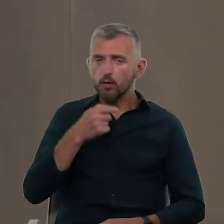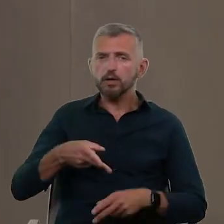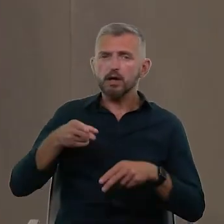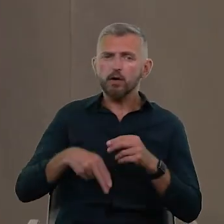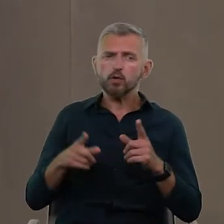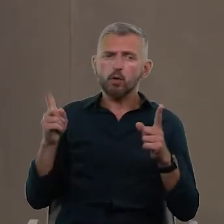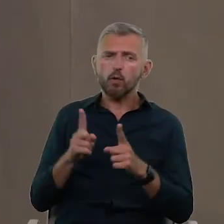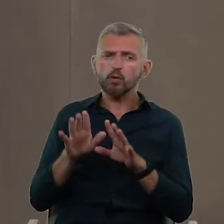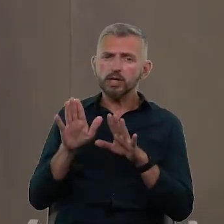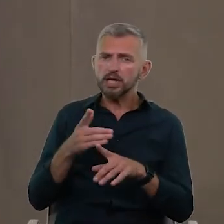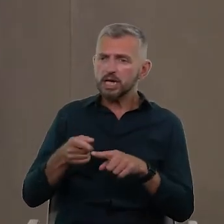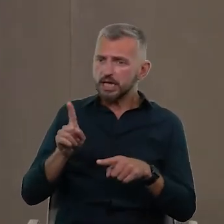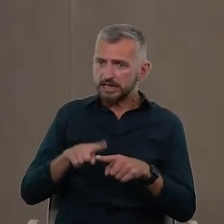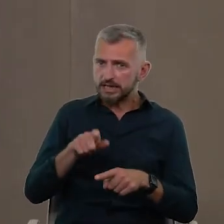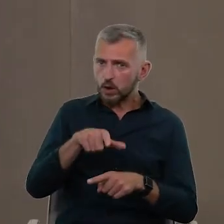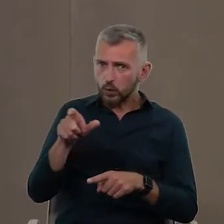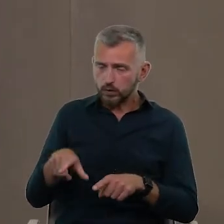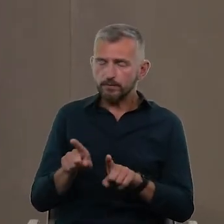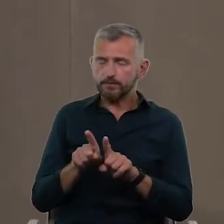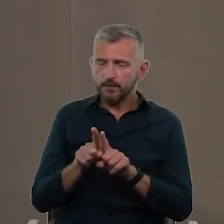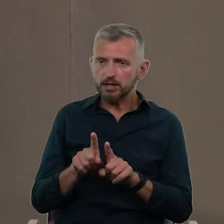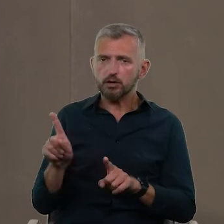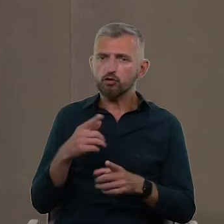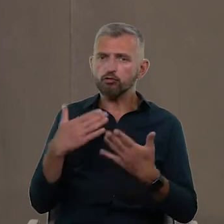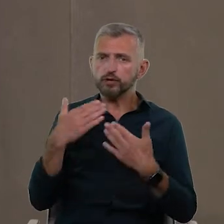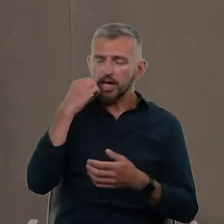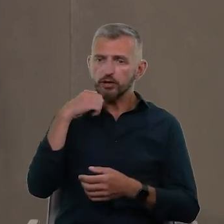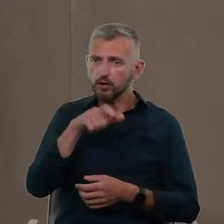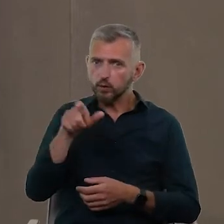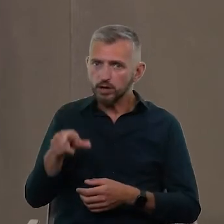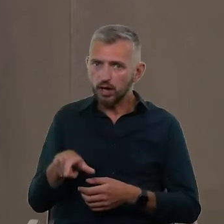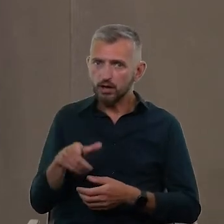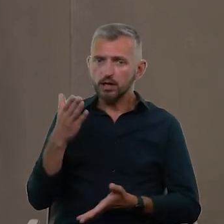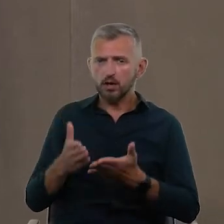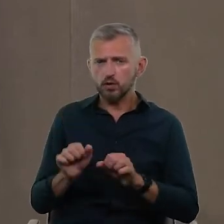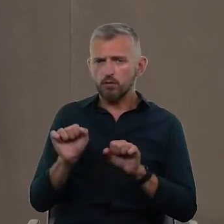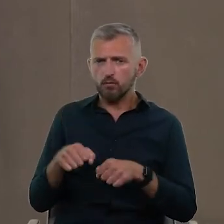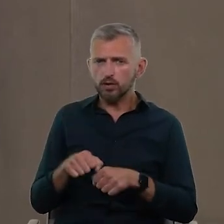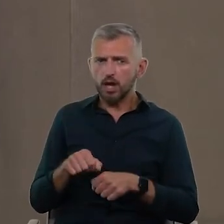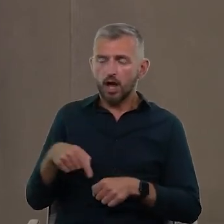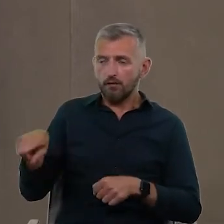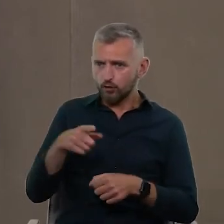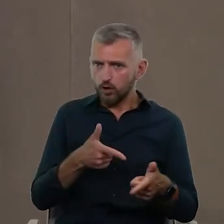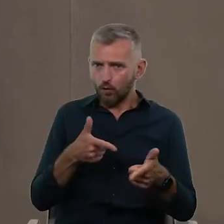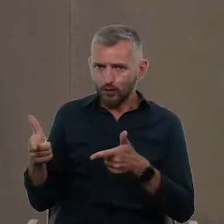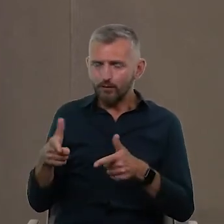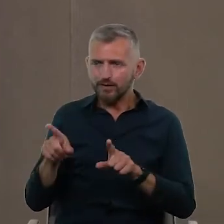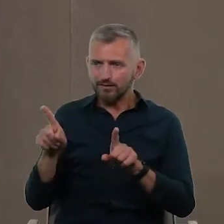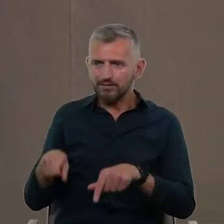Завершую коротко тільки, чи ці люди, ну я все ж таки, те, що стосується літніх людей, якщо можна, а чи готові вони теж